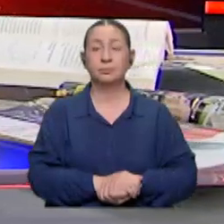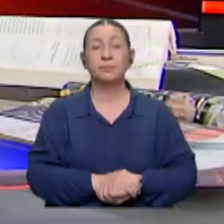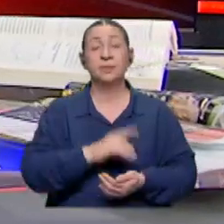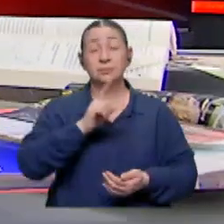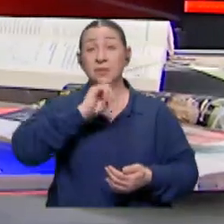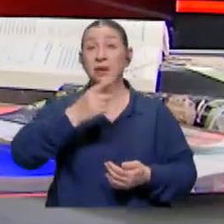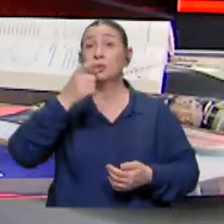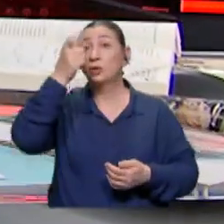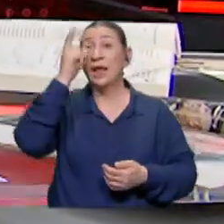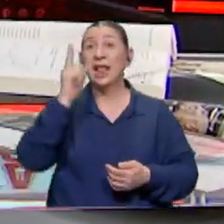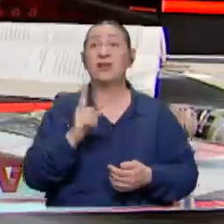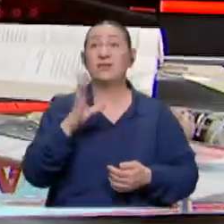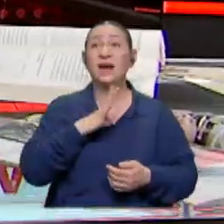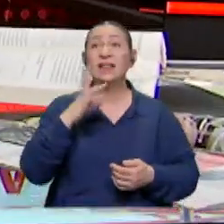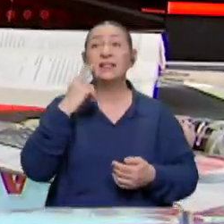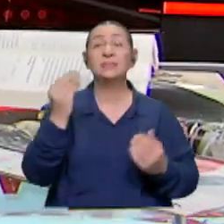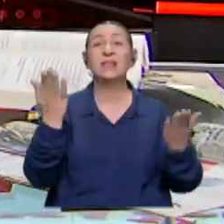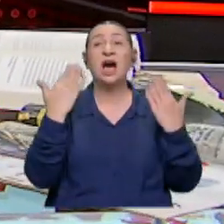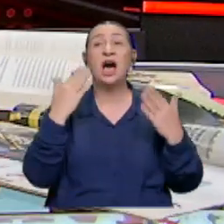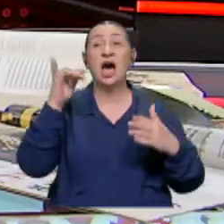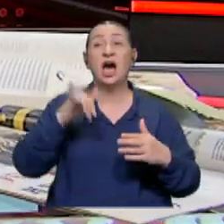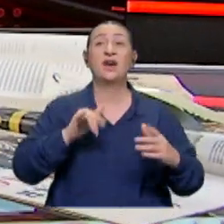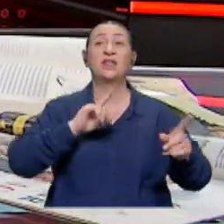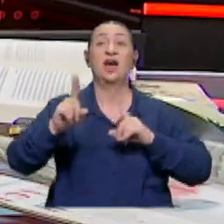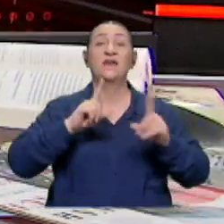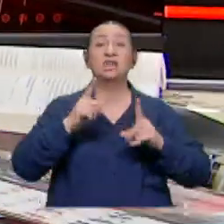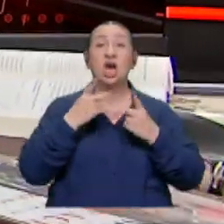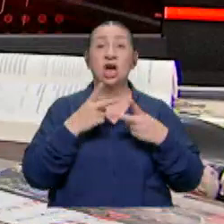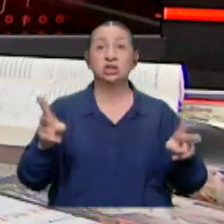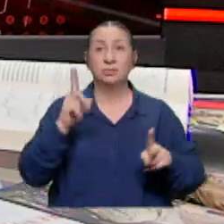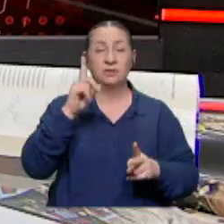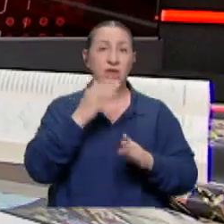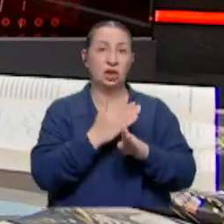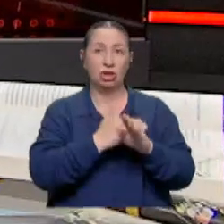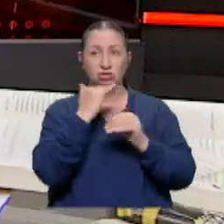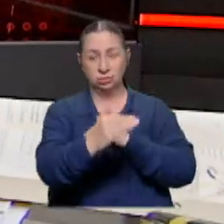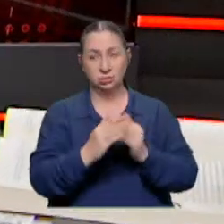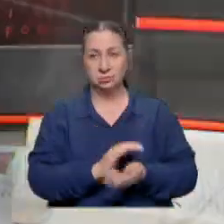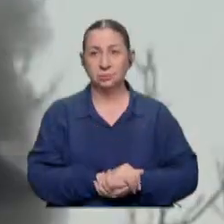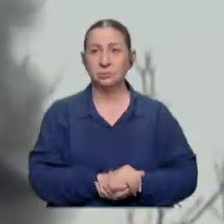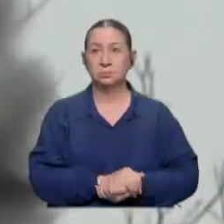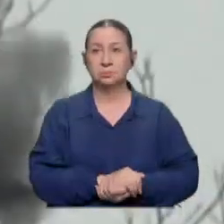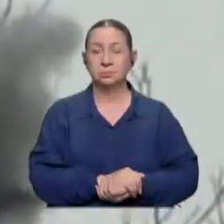Şimdi bir de Türkiye'de bir ilk yaşandı. Temiz hava hakkı davası açtı bir vatandaşımız.